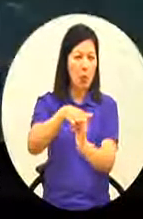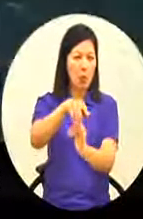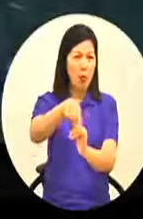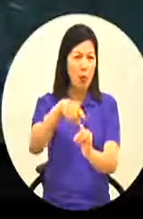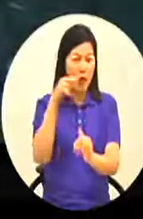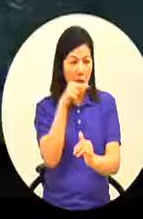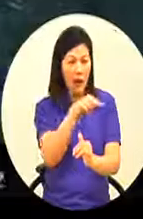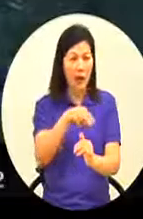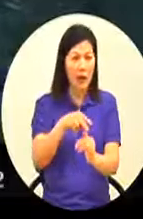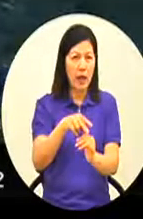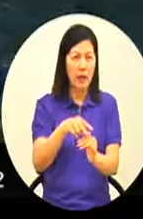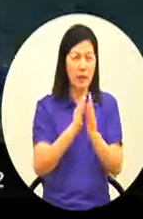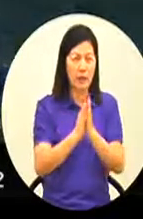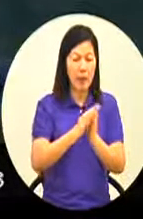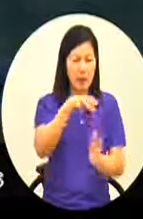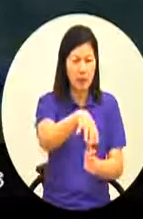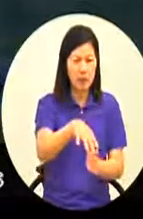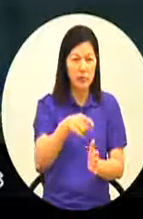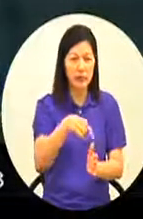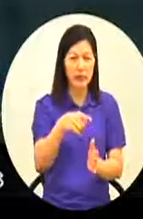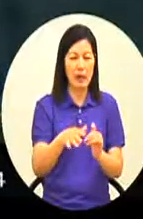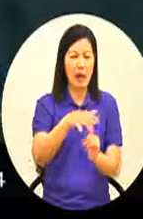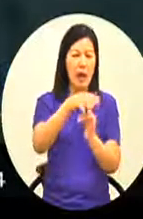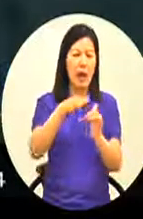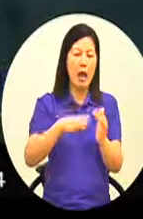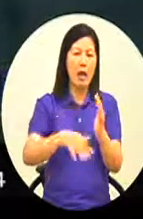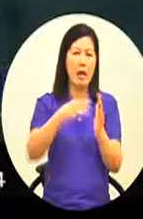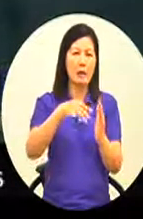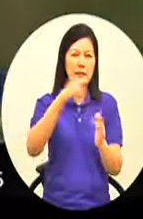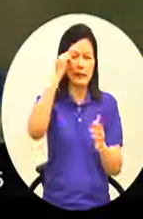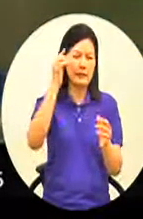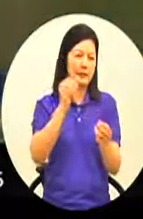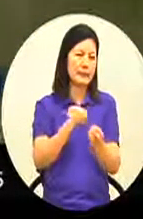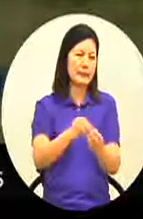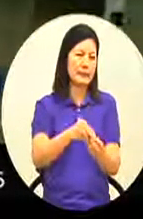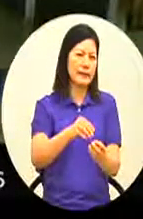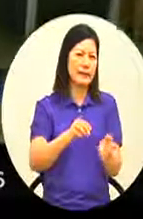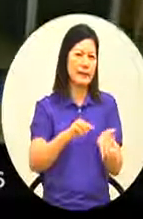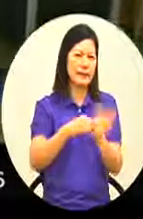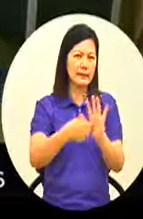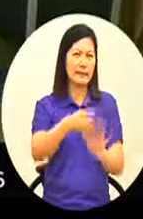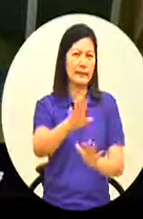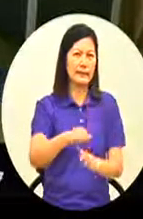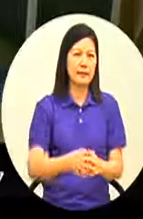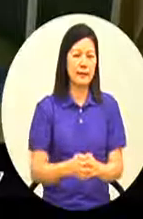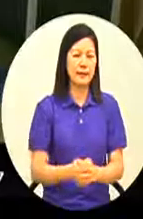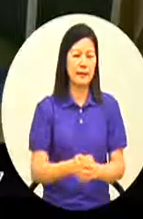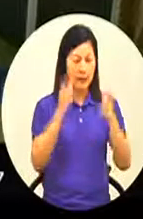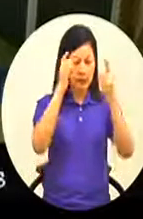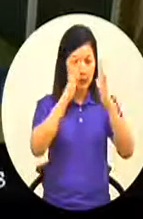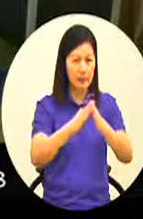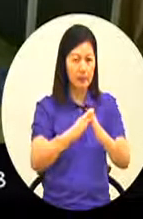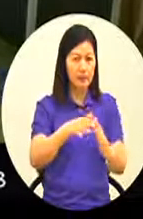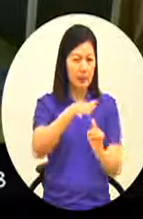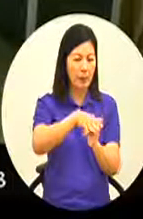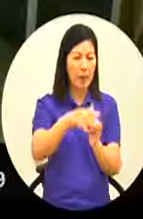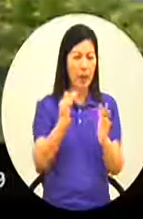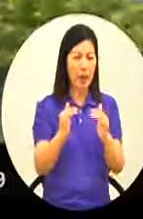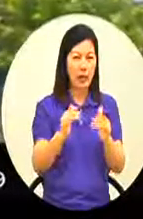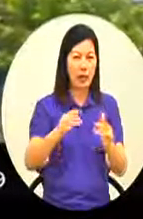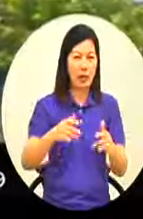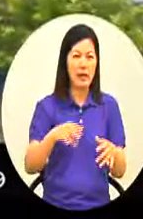灵堂也泡在水里，这场面只能用荒唐来形容。12号一早的暴雨，让高雄市殡仪馆瞬间成了大型的游